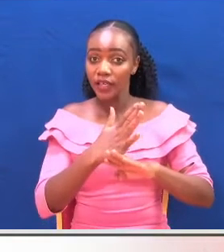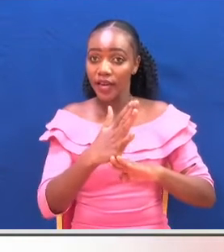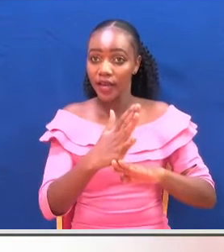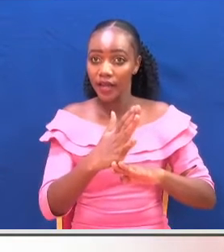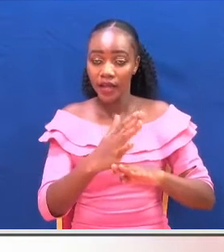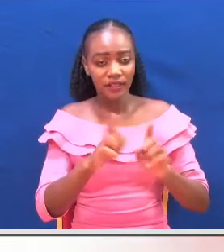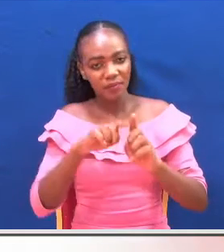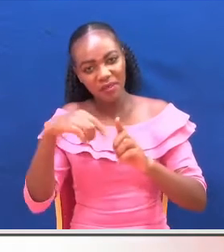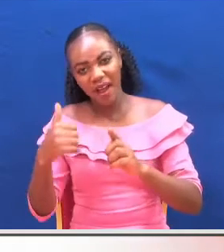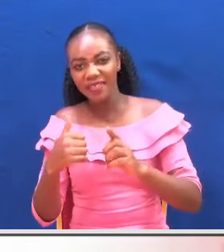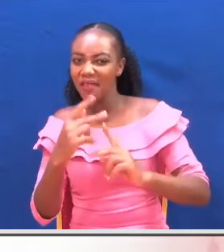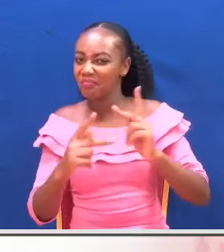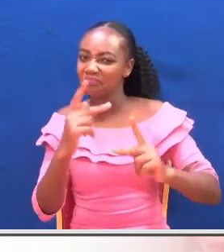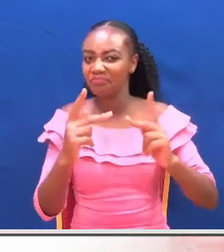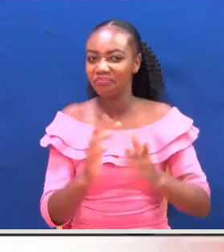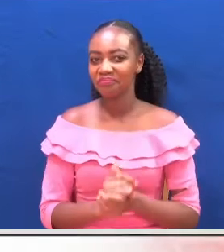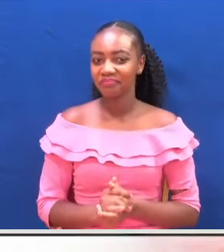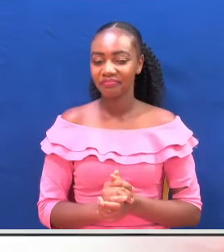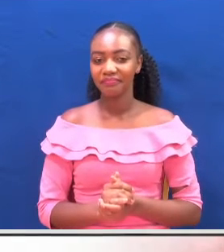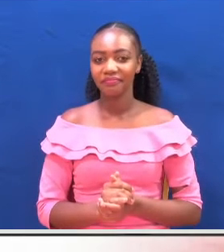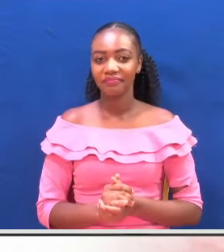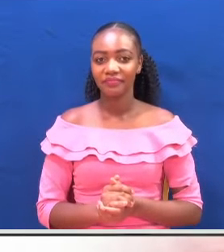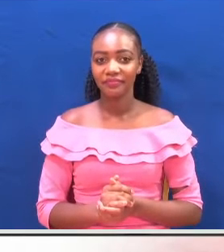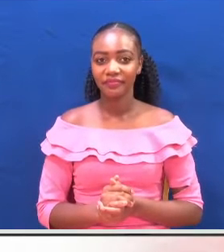shughuli nyinginezo.